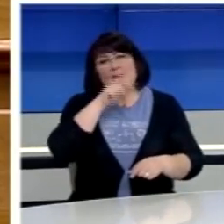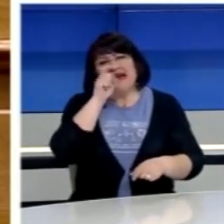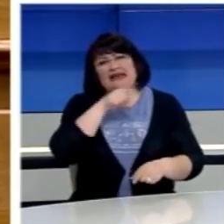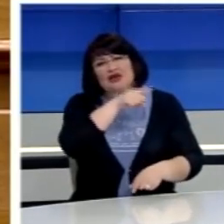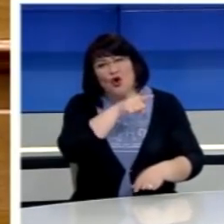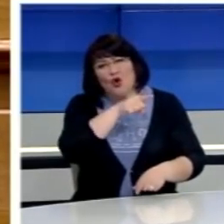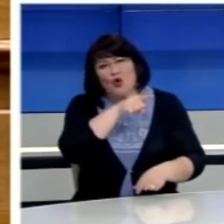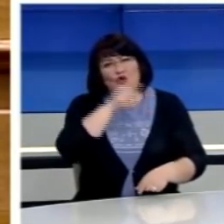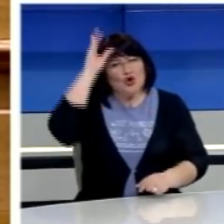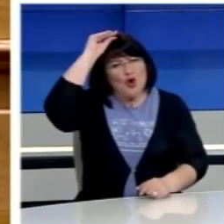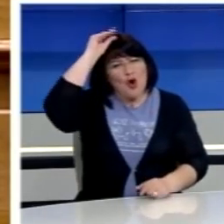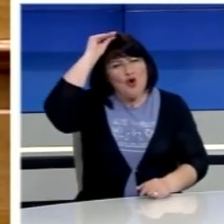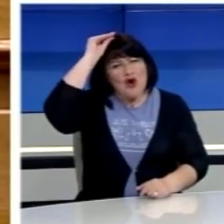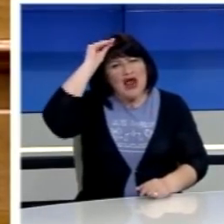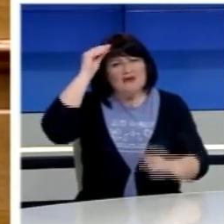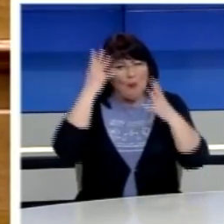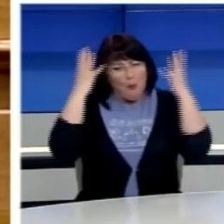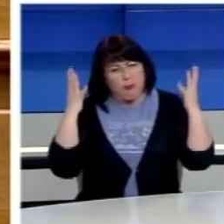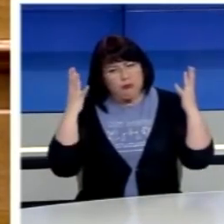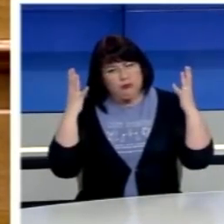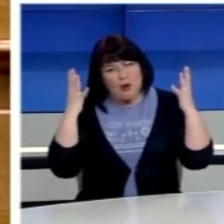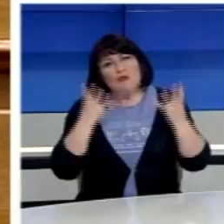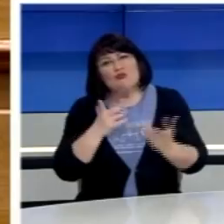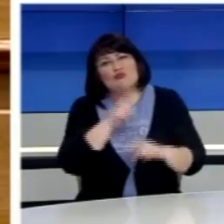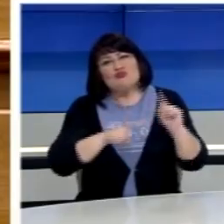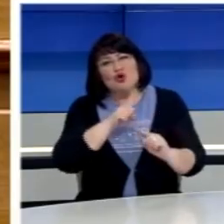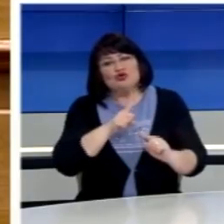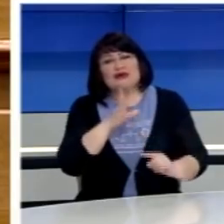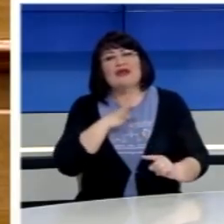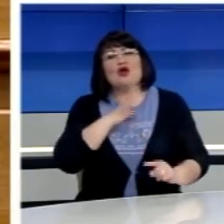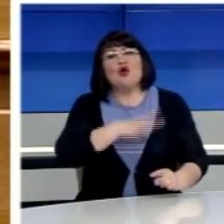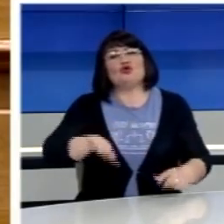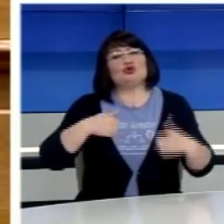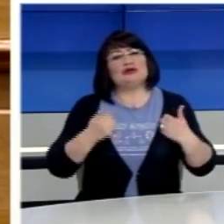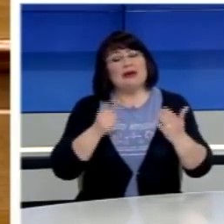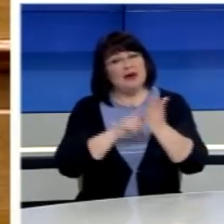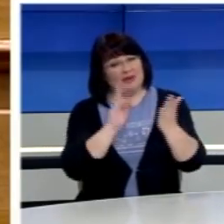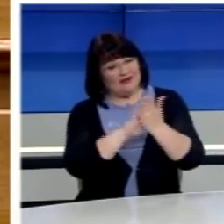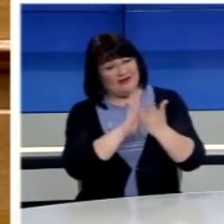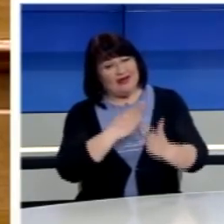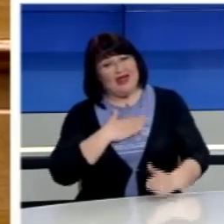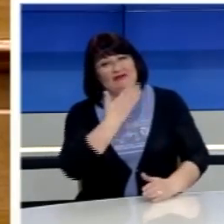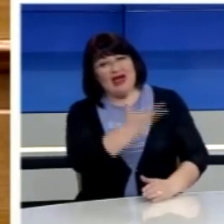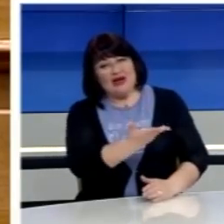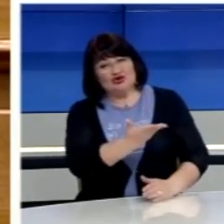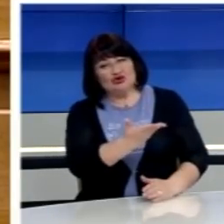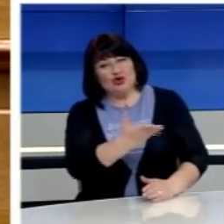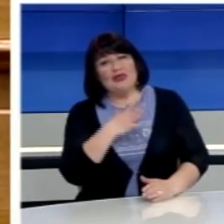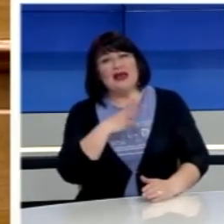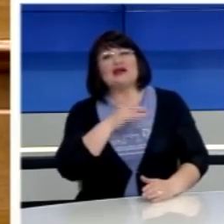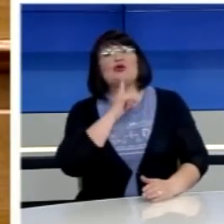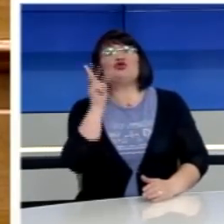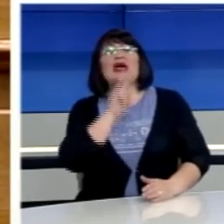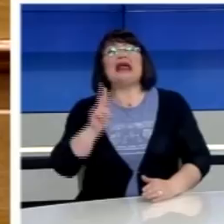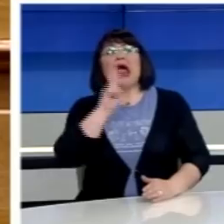σας ευχαριστεί κιόλα? Και για ποιο πράγμα ακριβώς να σας ευχαριστεί? Για το ότι θέλετε να κάνετε reality τη μαθητική ζωή των παιδιών